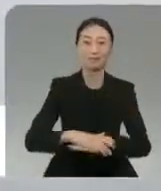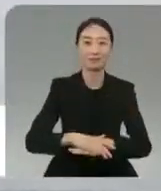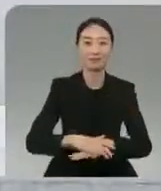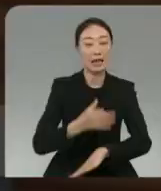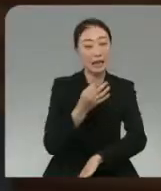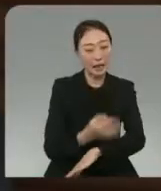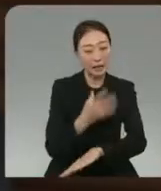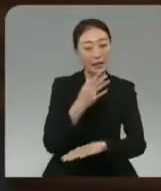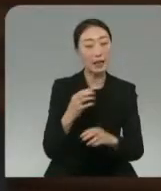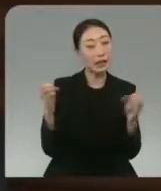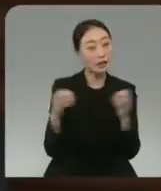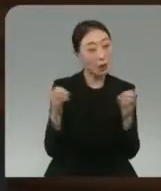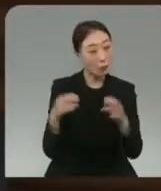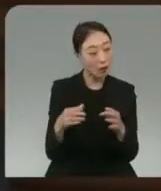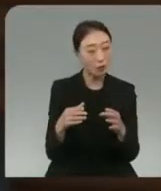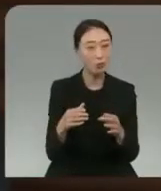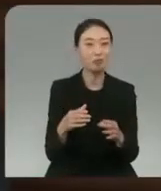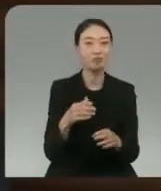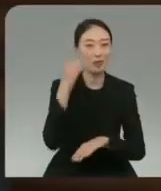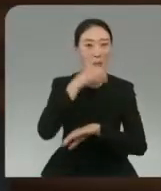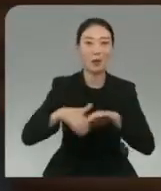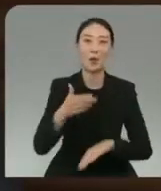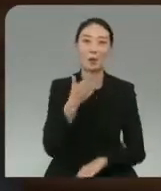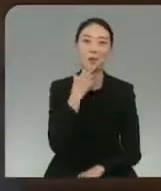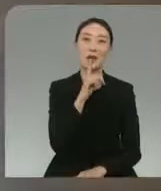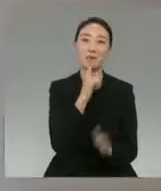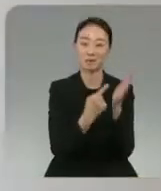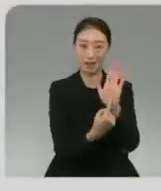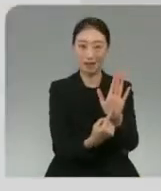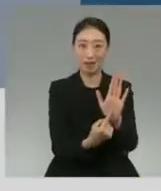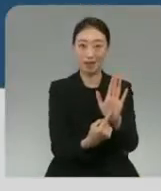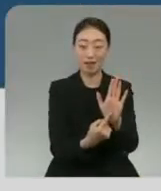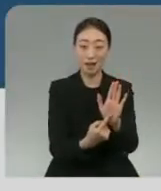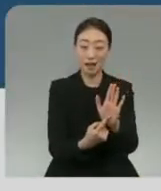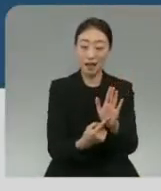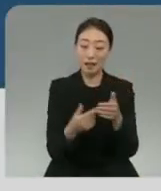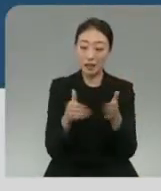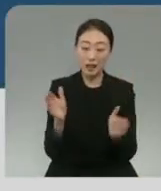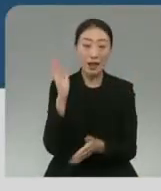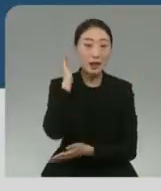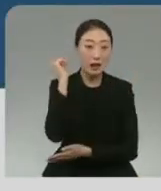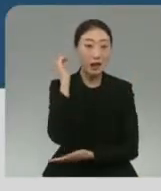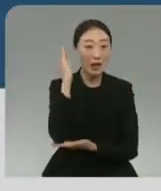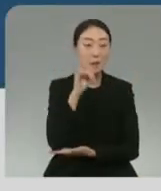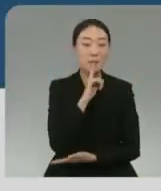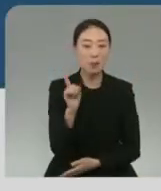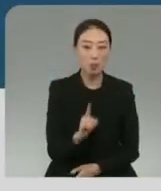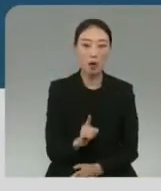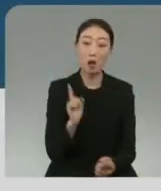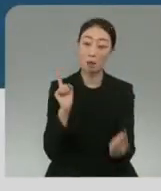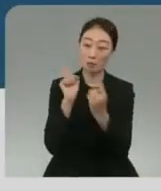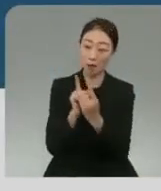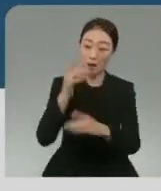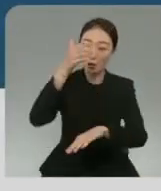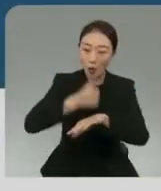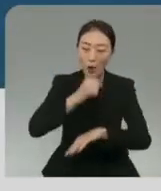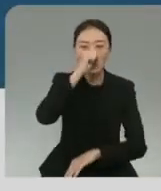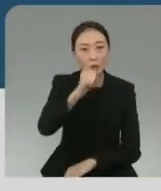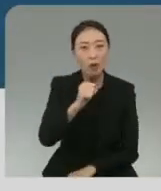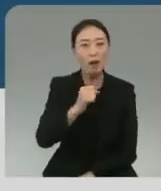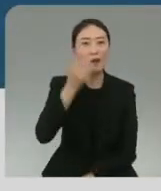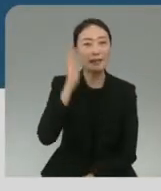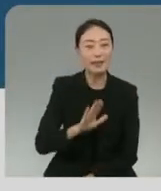cuộc gặp với lãnh đạo Hàn Quốc và Nhật Bản bên lề hội nghị nato Tuy nhiên hội Đàm thượng đỉnh và thực tế đã bị phá sản